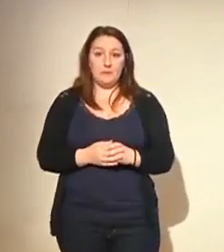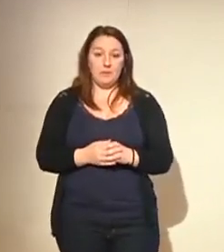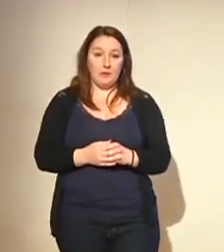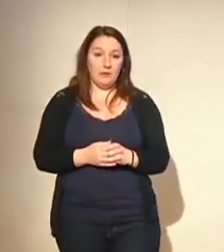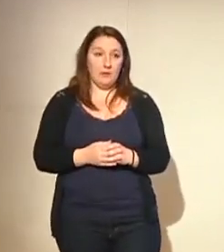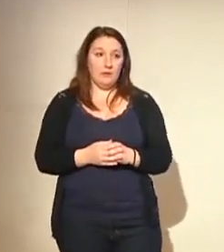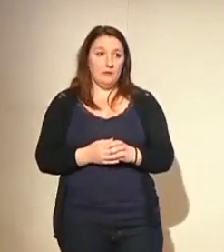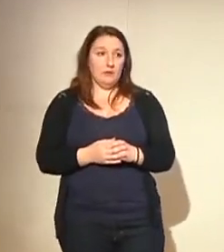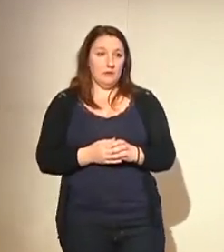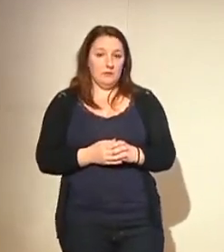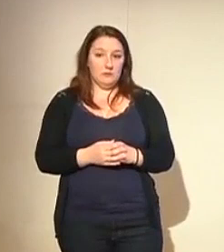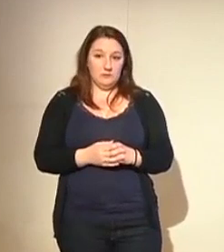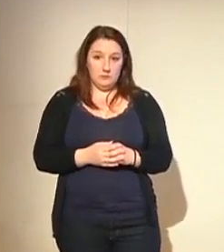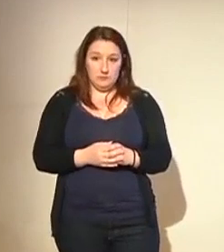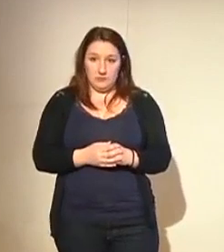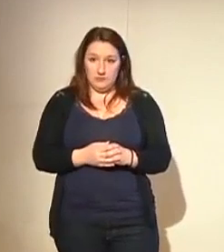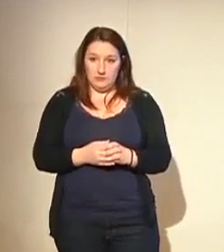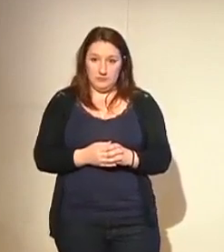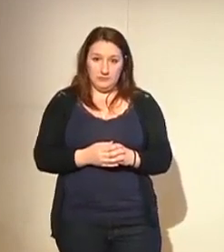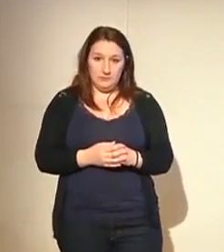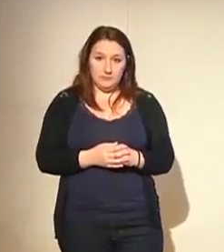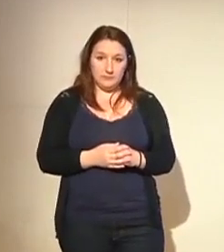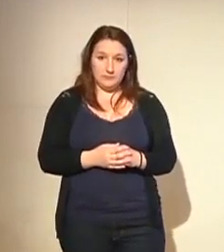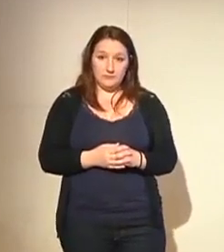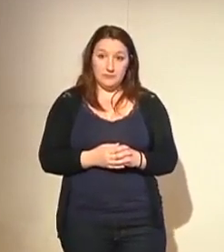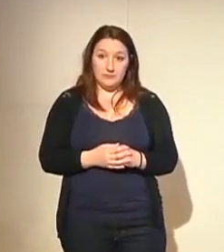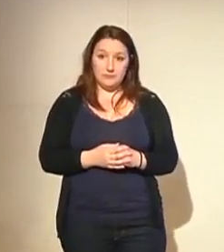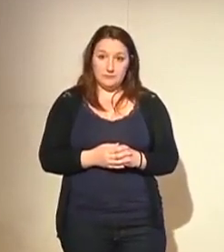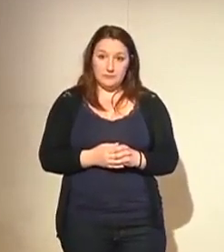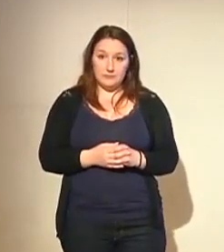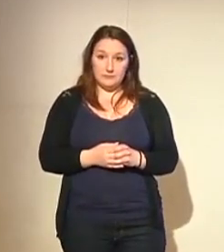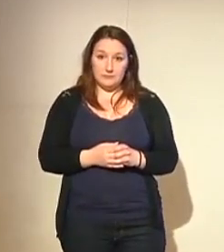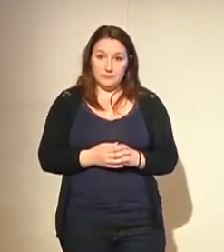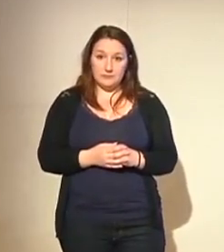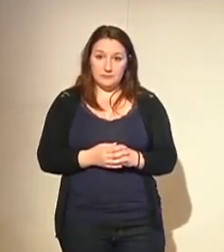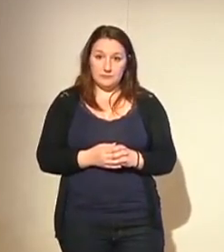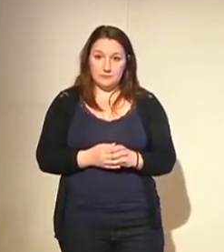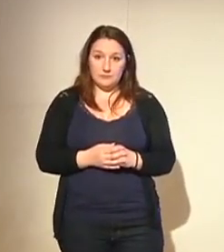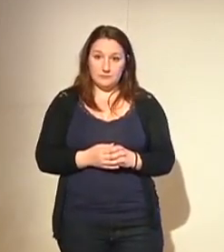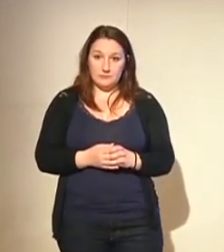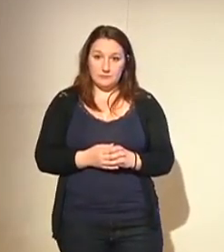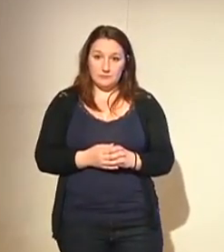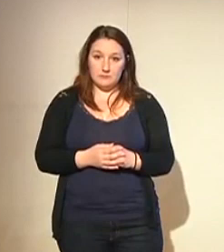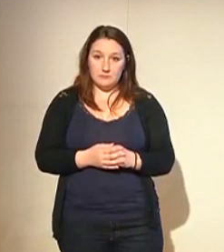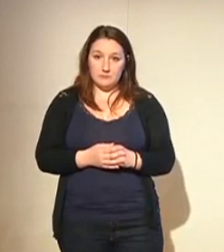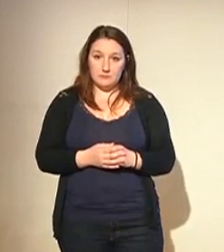adopté non je vais faire app pendant que le